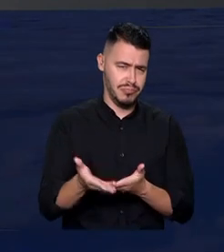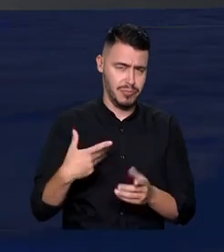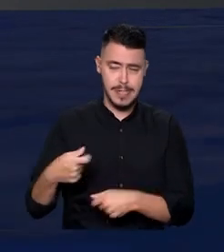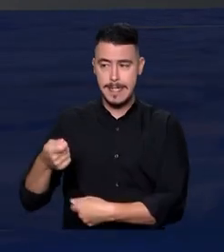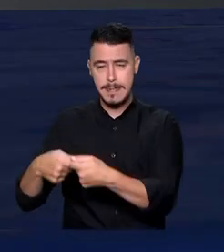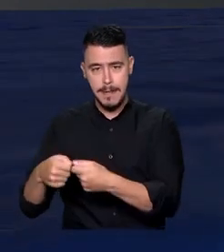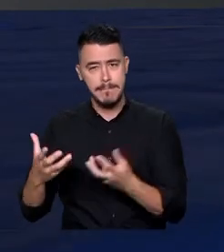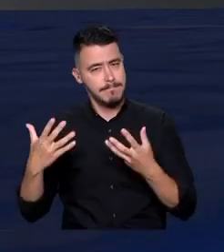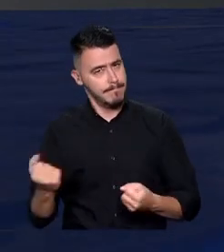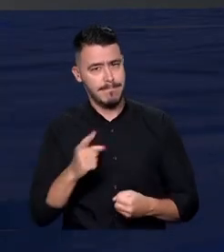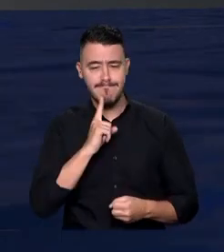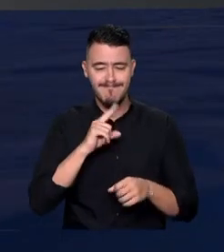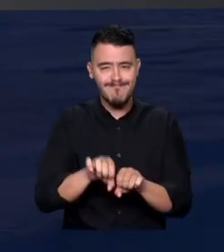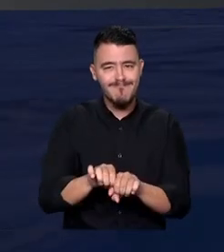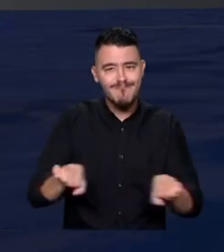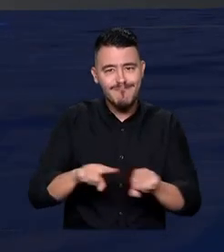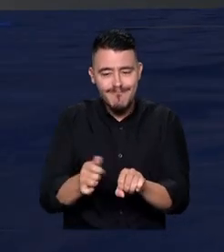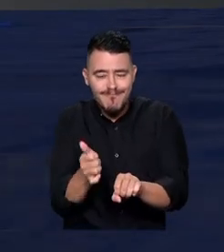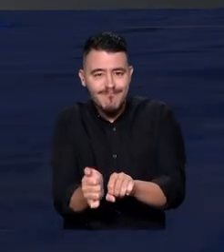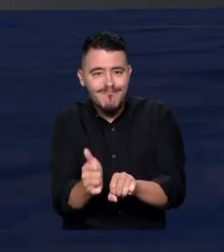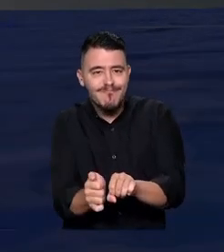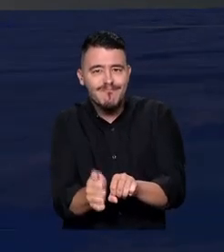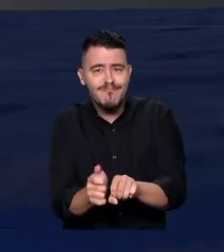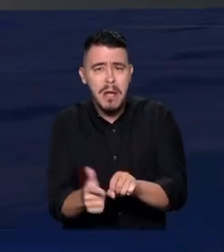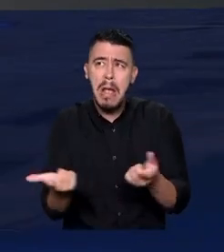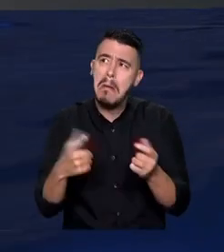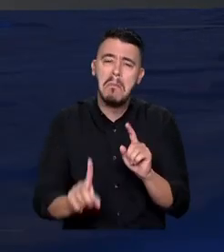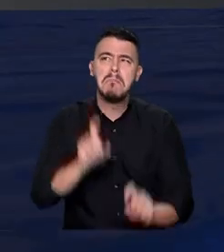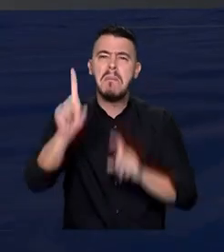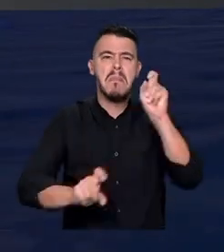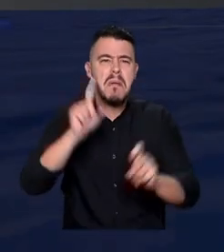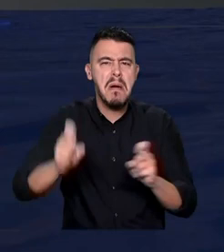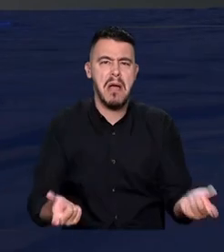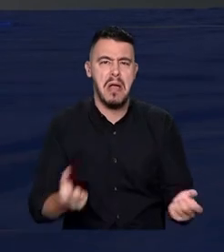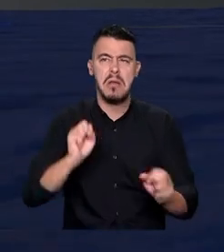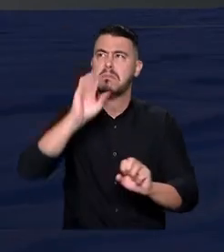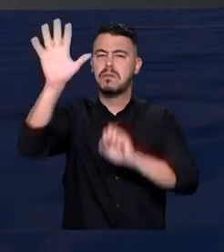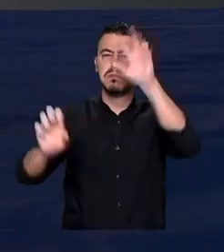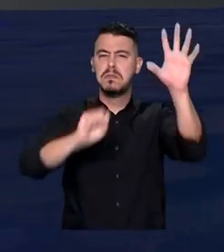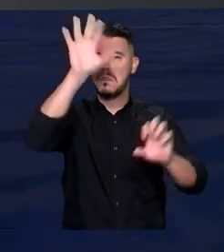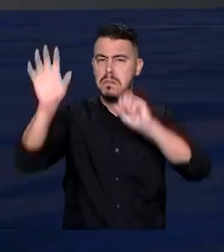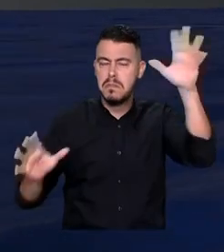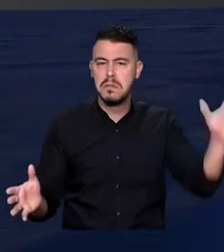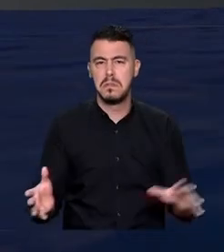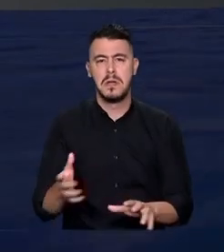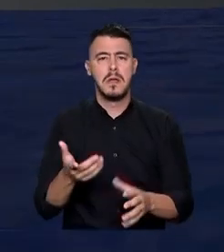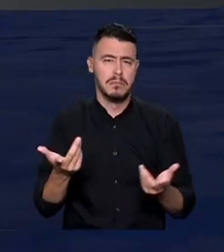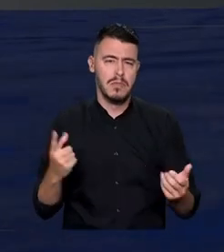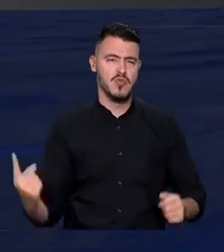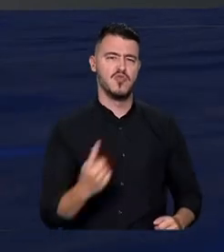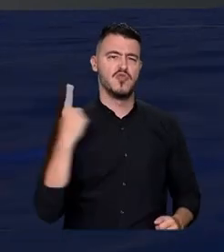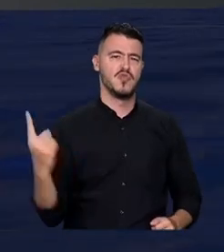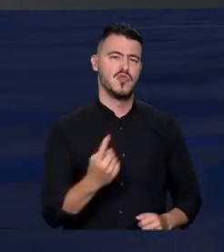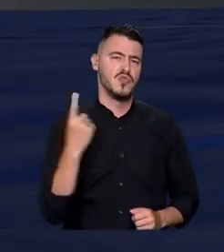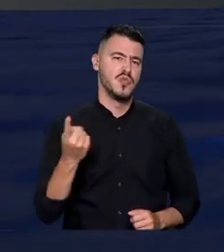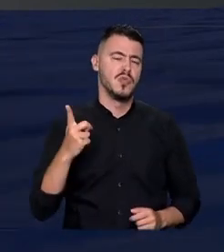κάποια βεγγαλικά, πυροτεχνήματα. Θέλετε να τα πείτε όπως θέλετε, για να τα προσδιορίσουμε, γουρούνες. Αυτές που πετάνε τις πολύ